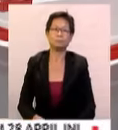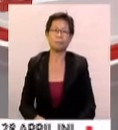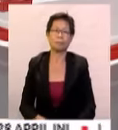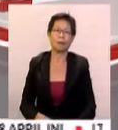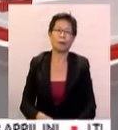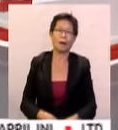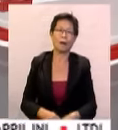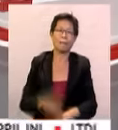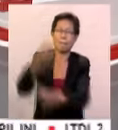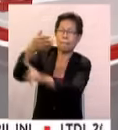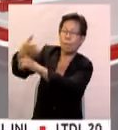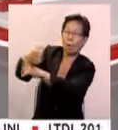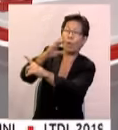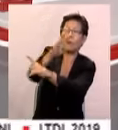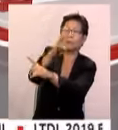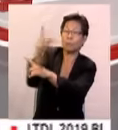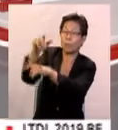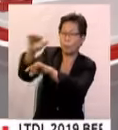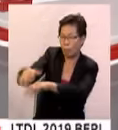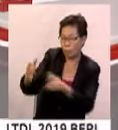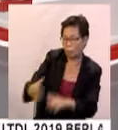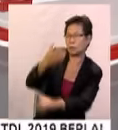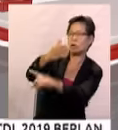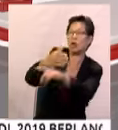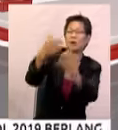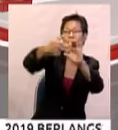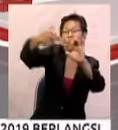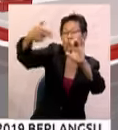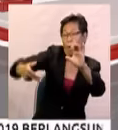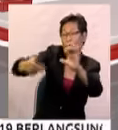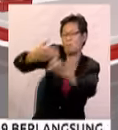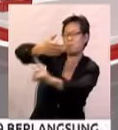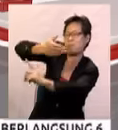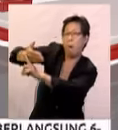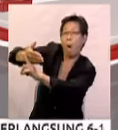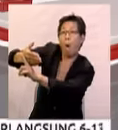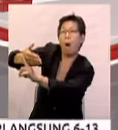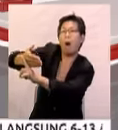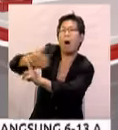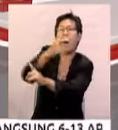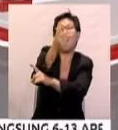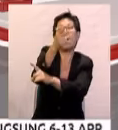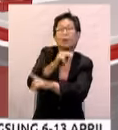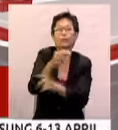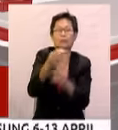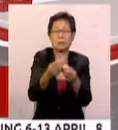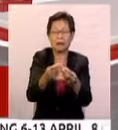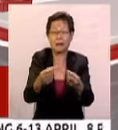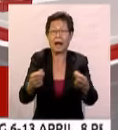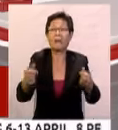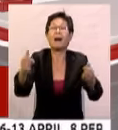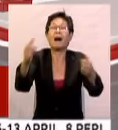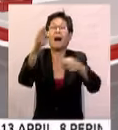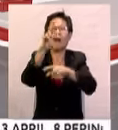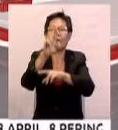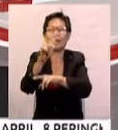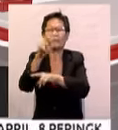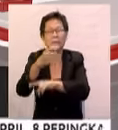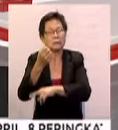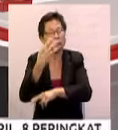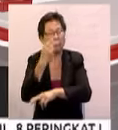Susulan isu pengusiran 61 pekebun kecil di Kuala Terlah, Cameron Highlands, Adun Tanah Rata Cheong Yok Kong kesal